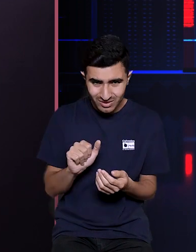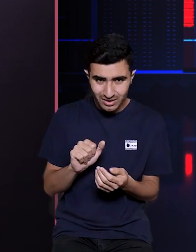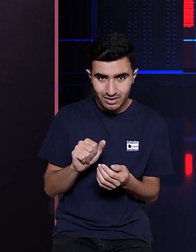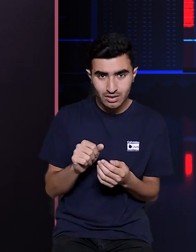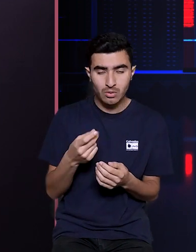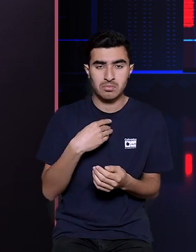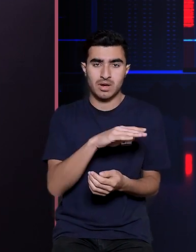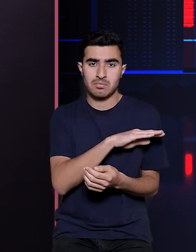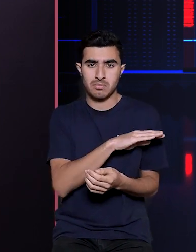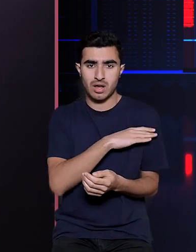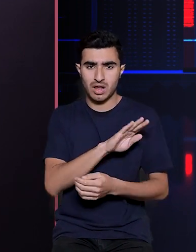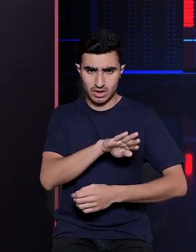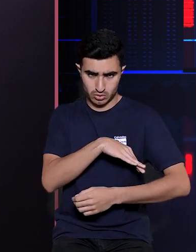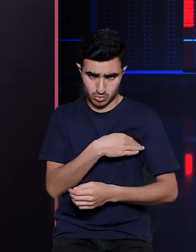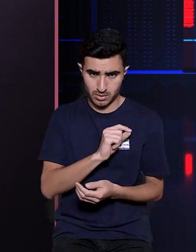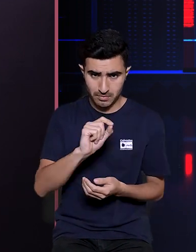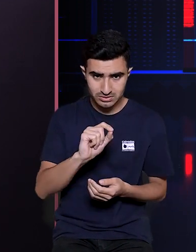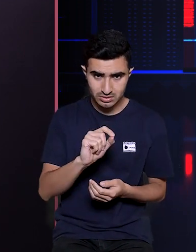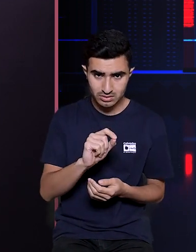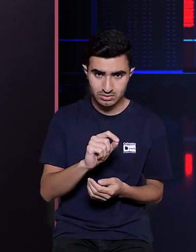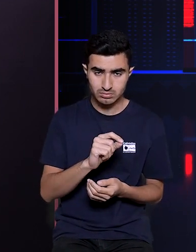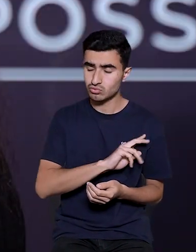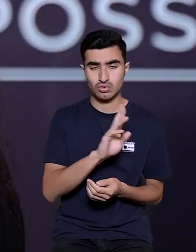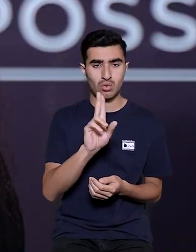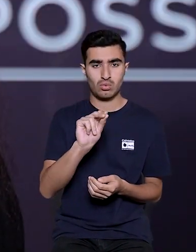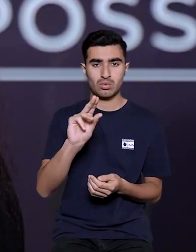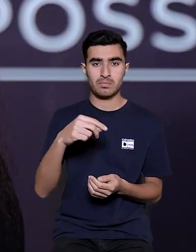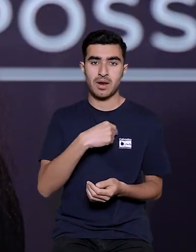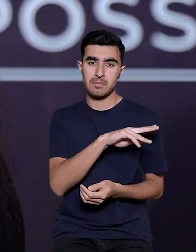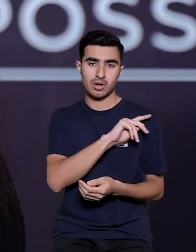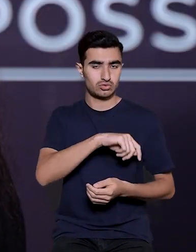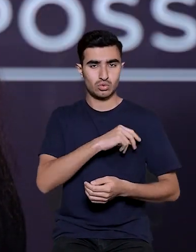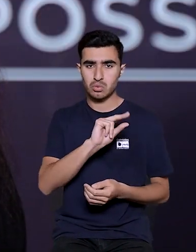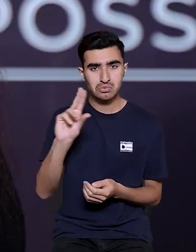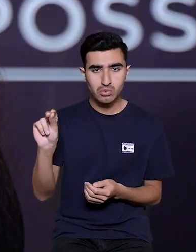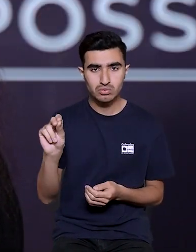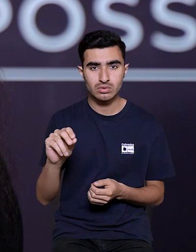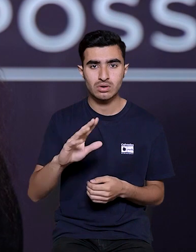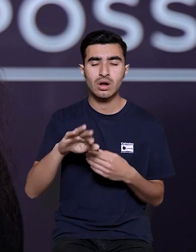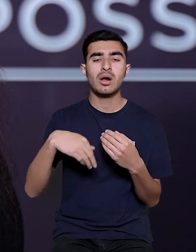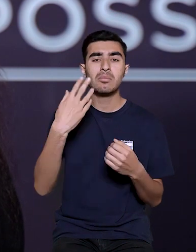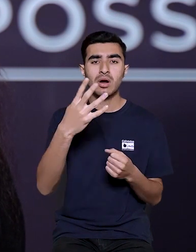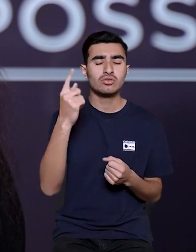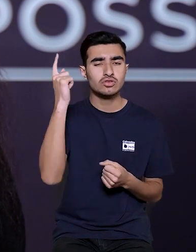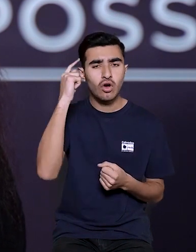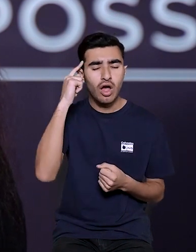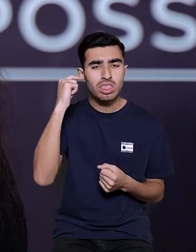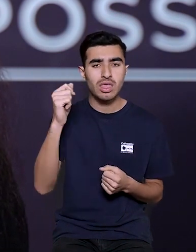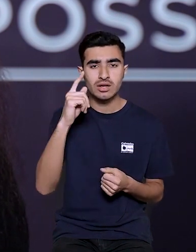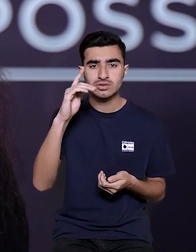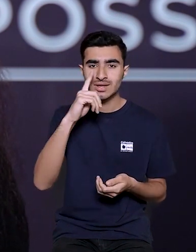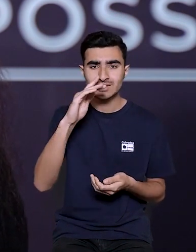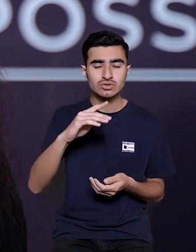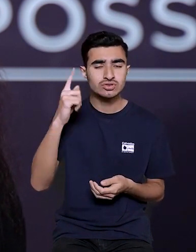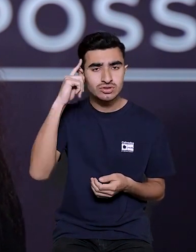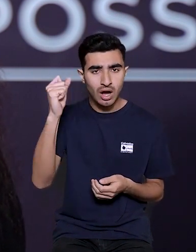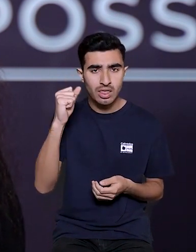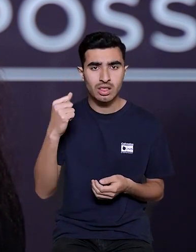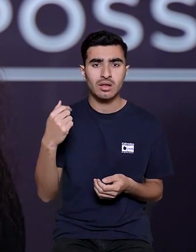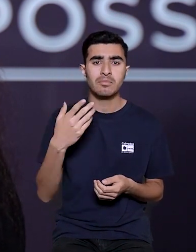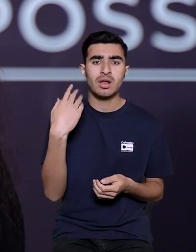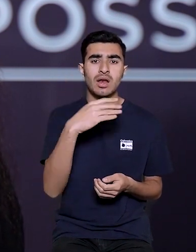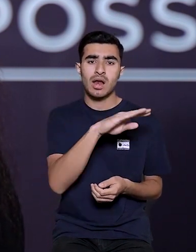हैं? नहीं, मेरा भाई तो चोर नहीं है। फिर नौरीन को याद आया कि सुबह सुबह ये बहस हो रही थी जब